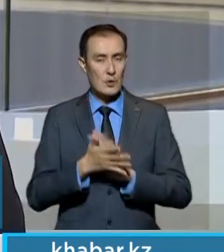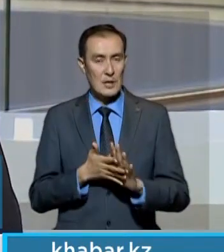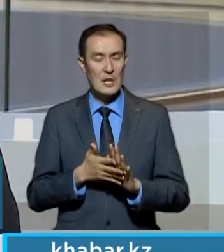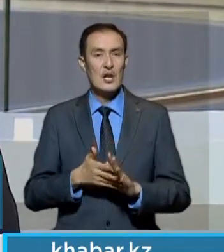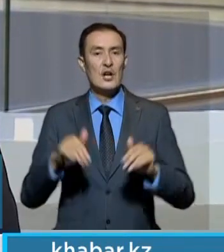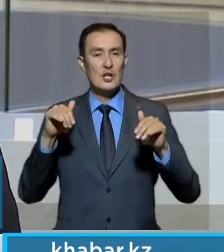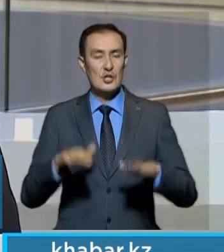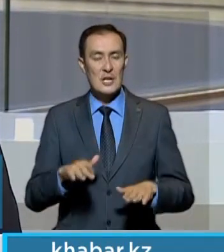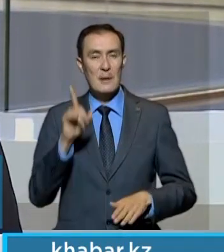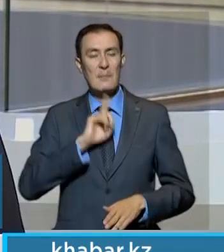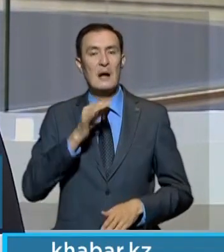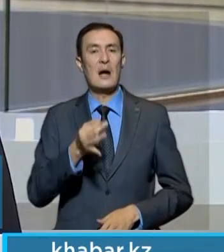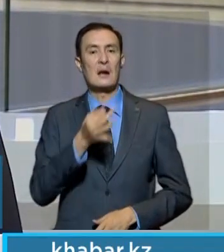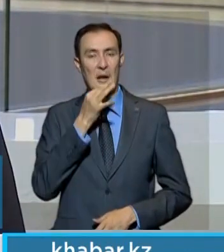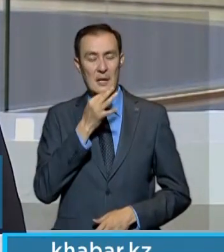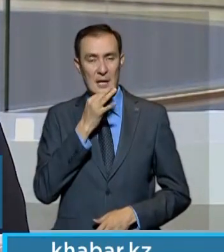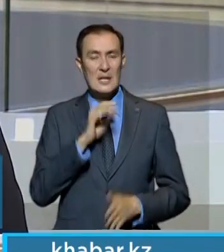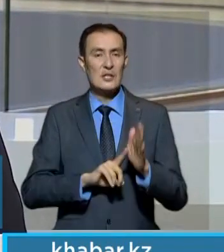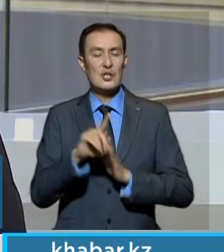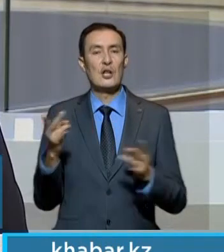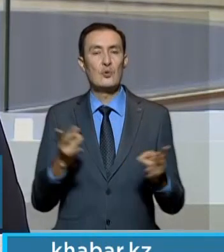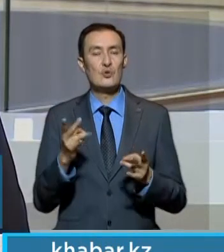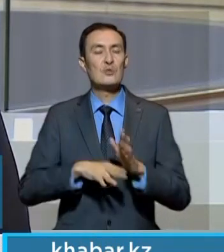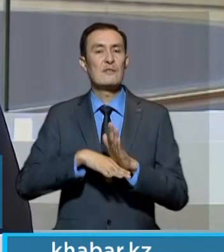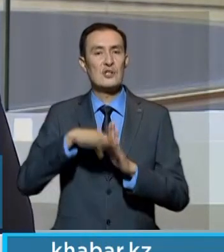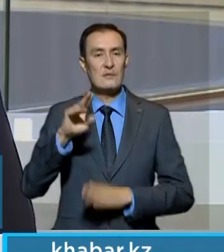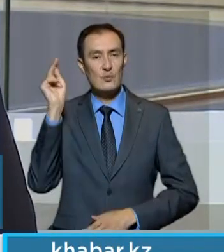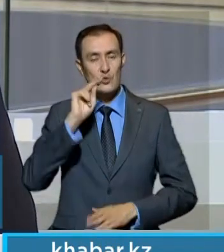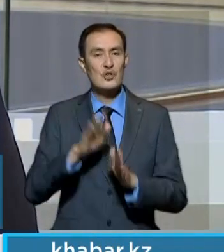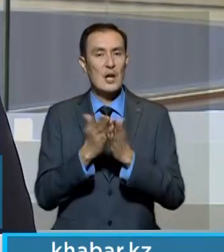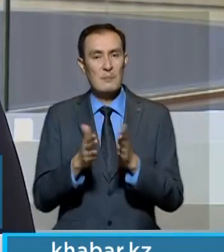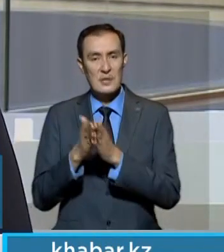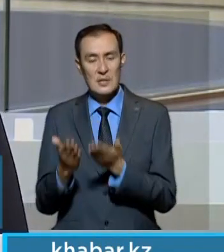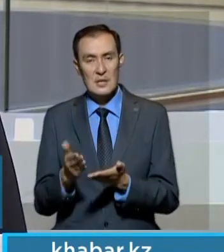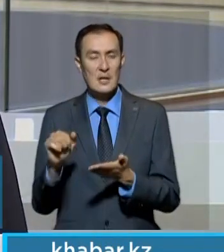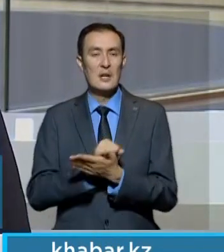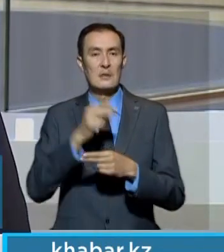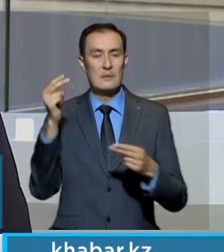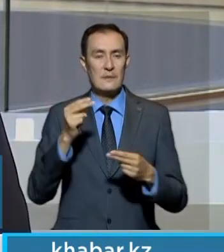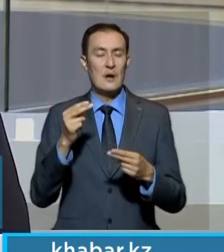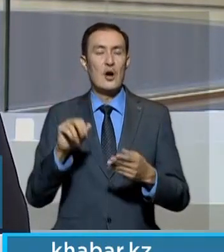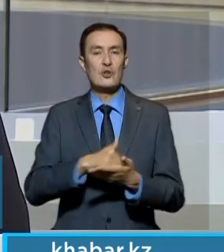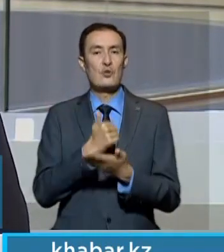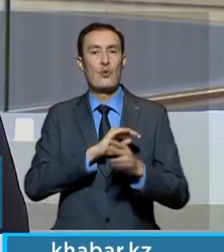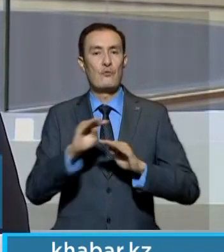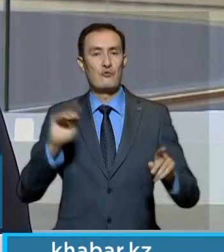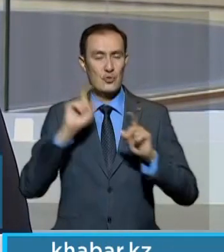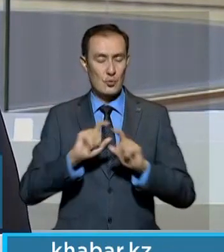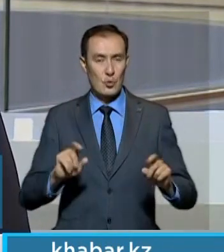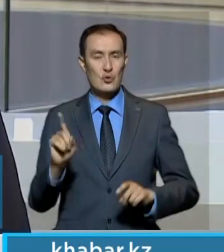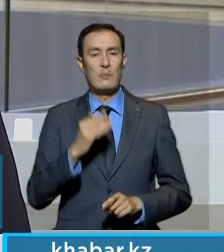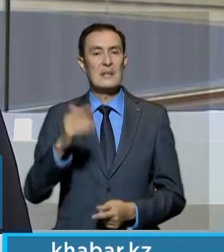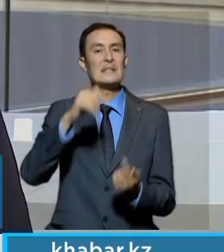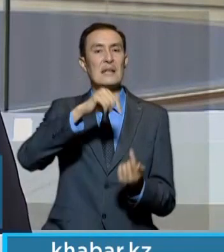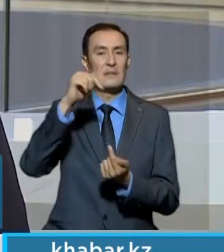приняли решение преждевременно для начала необходимо усовершенствовать учебники и материально-техническую базу школ в целом чтобы